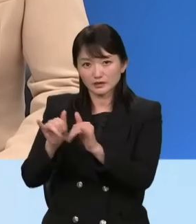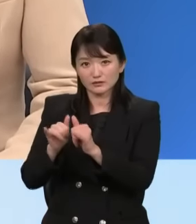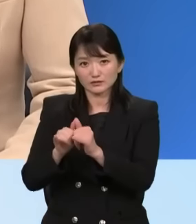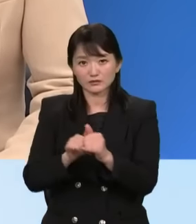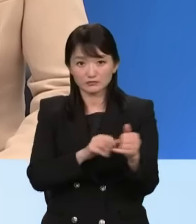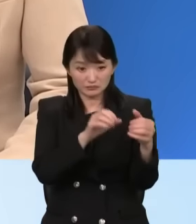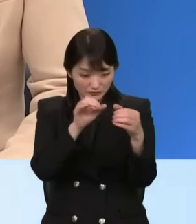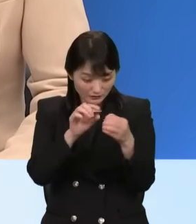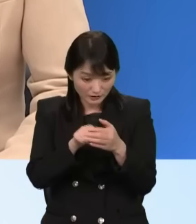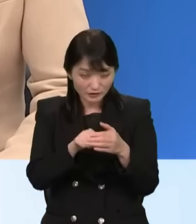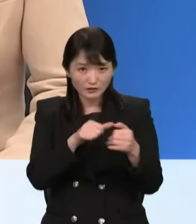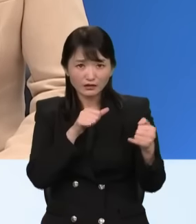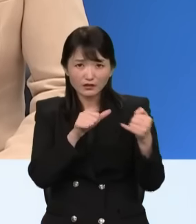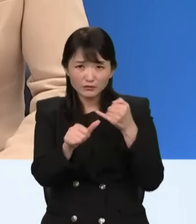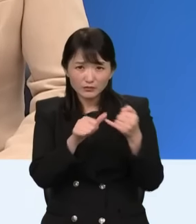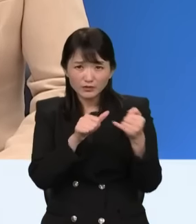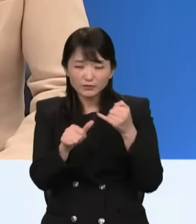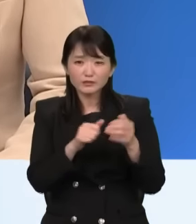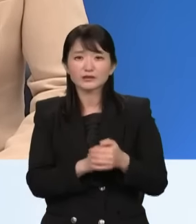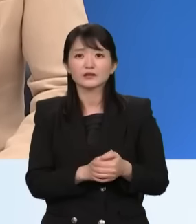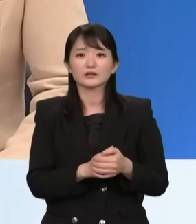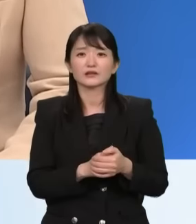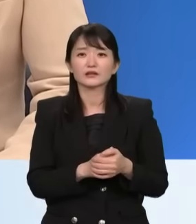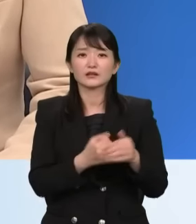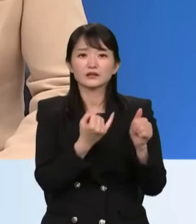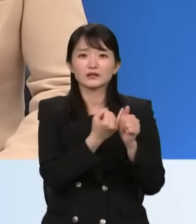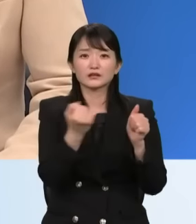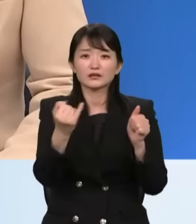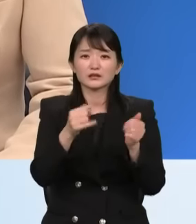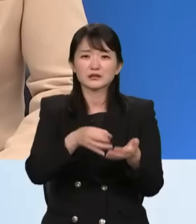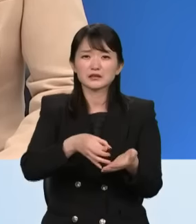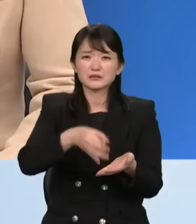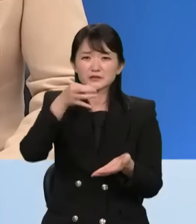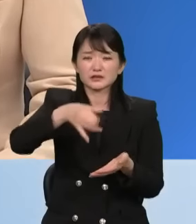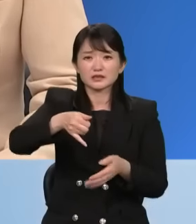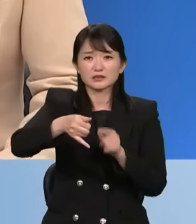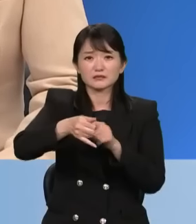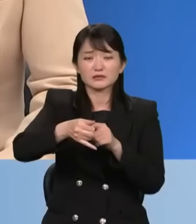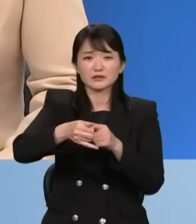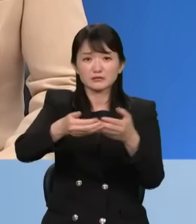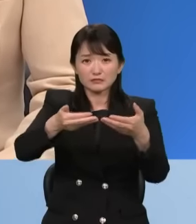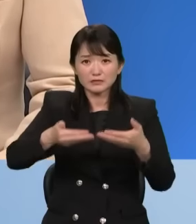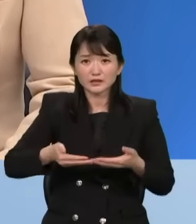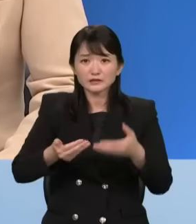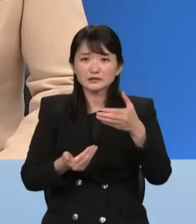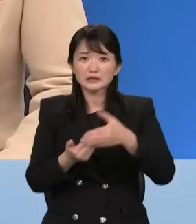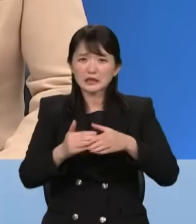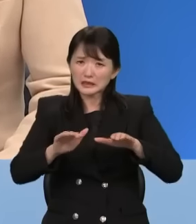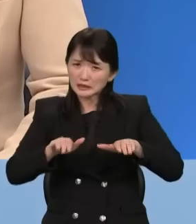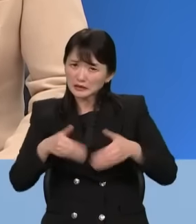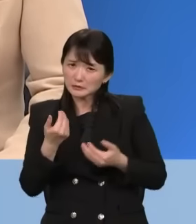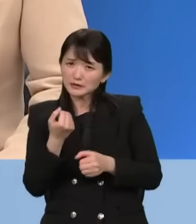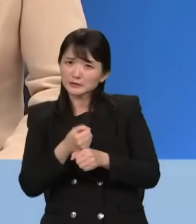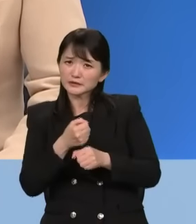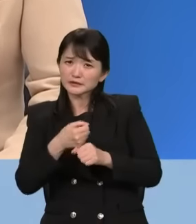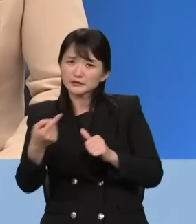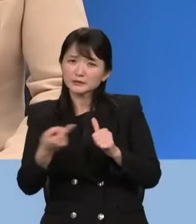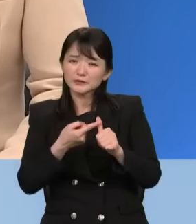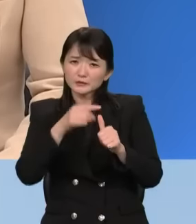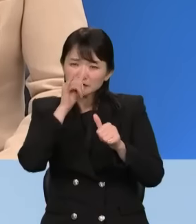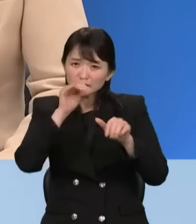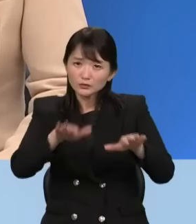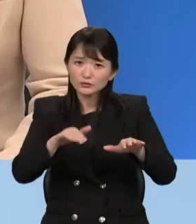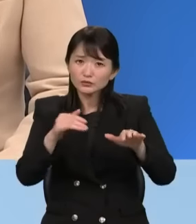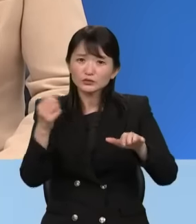부부싸움 얘기가 나와서 영부인이 명품백 받은 사건을 너무 가볍게 만드는 거 아니냐 이런 비판이 나왔었는데 오늘 또